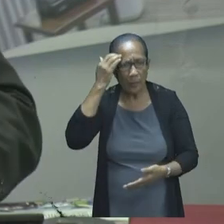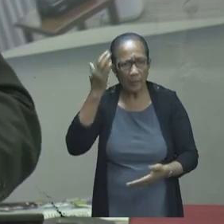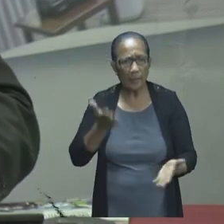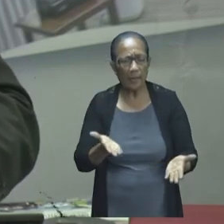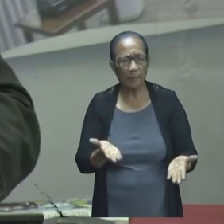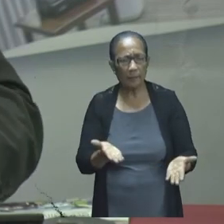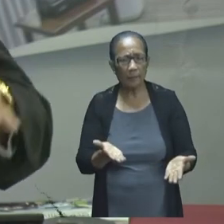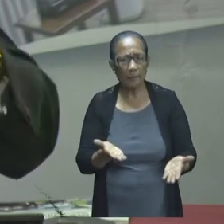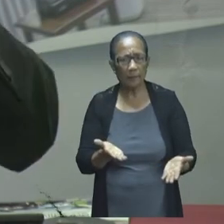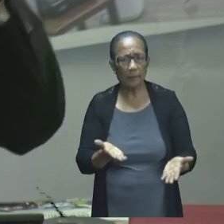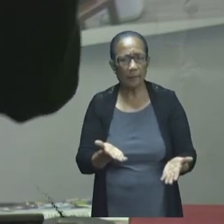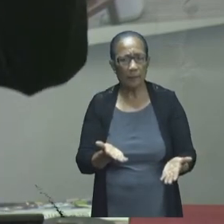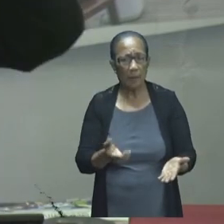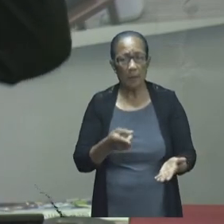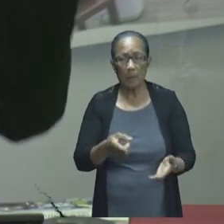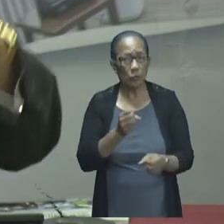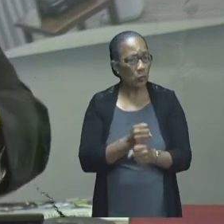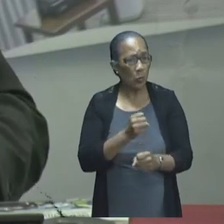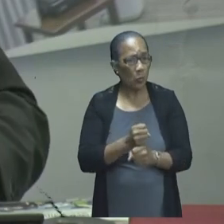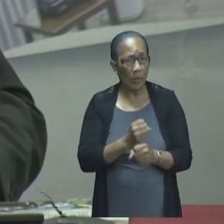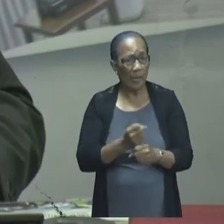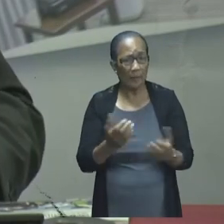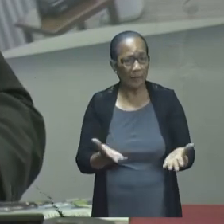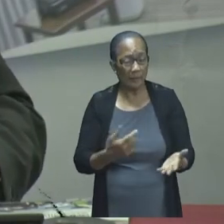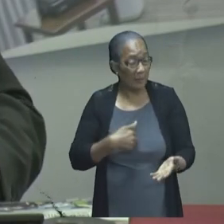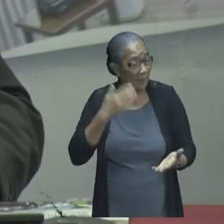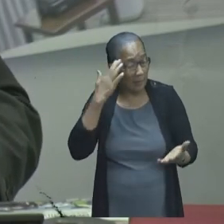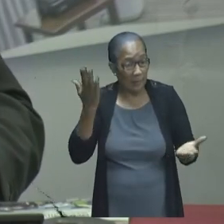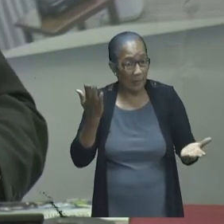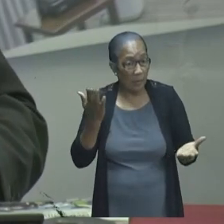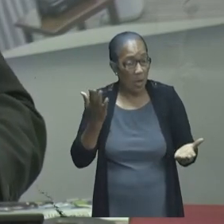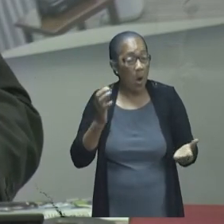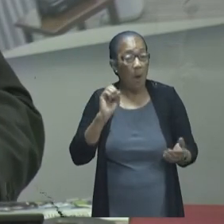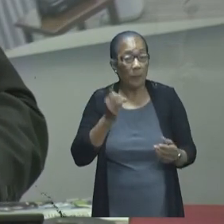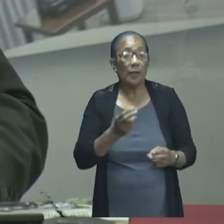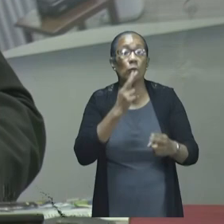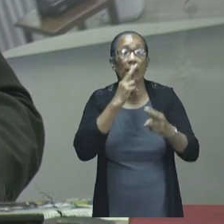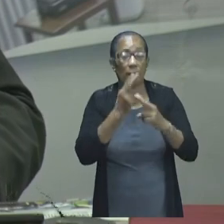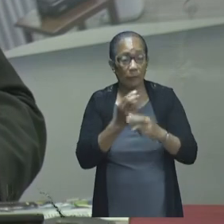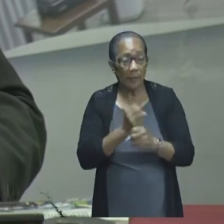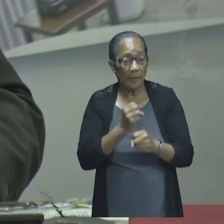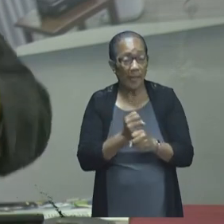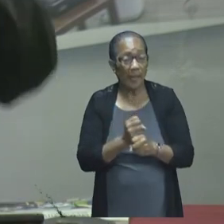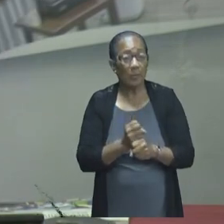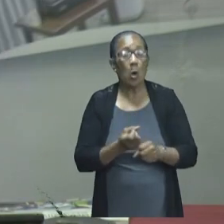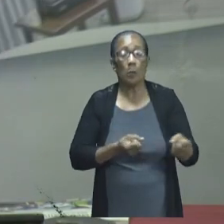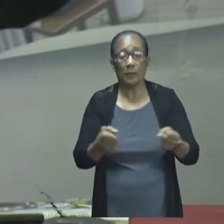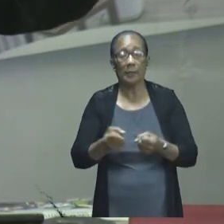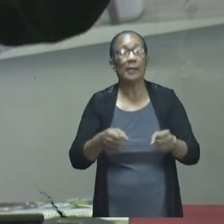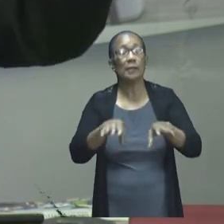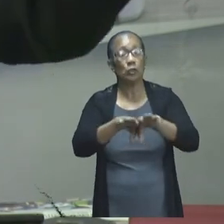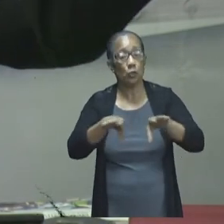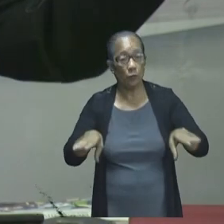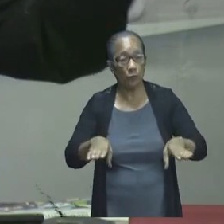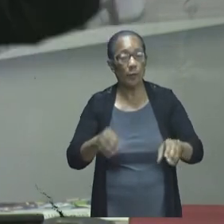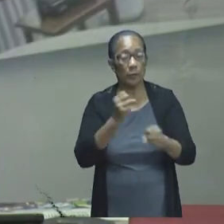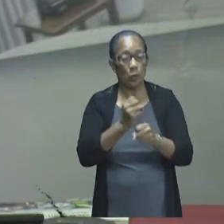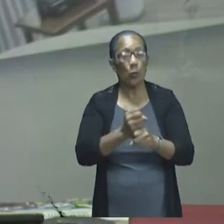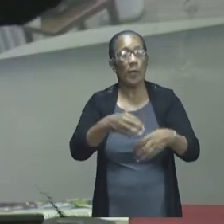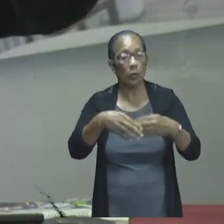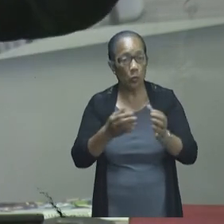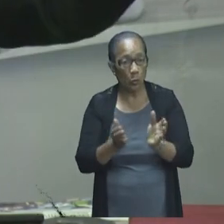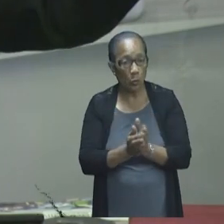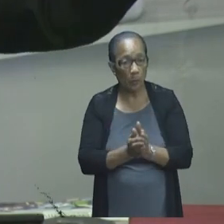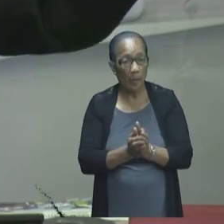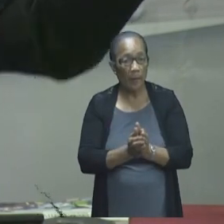dat maar zo werken in het wazige terwijl wij afspraken hebben op regeringsniveau het is een werkgroep van